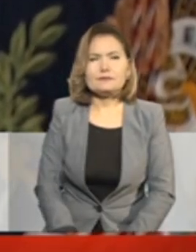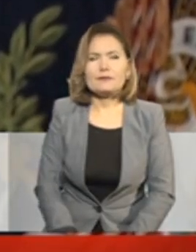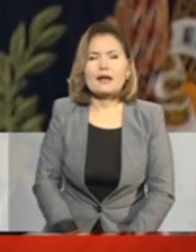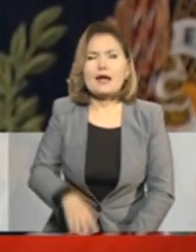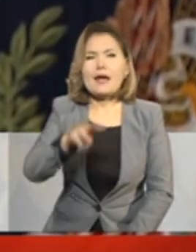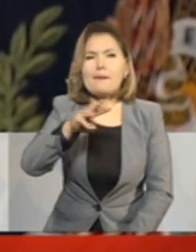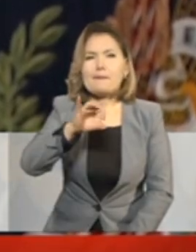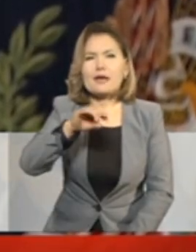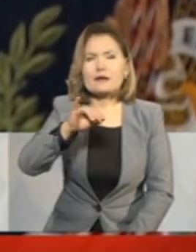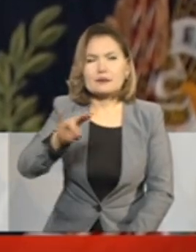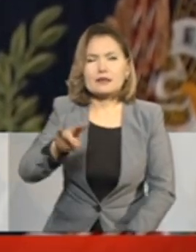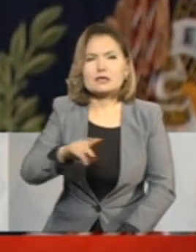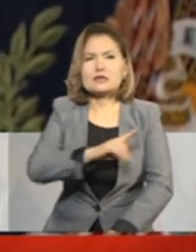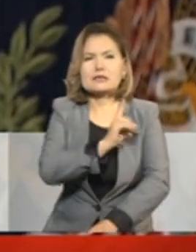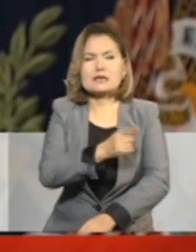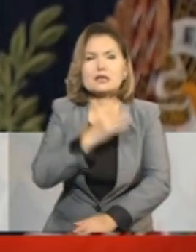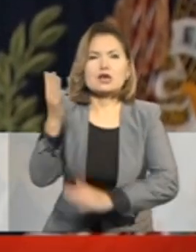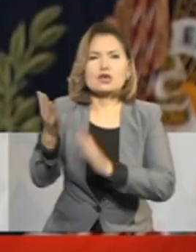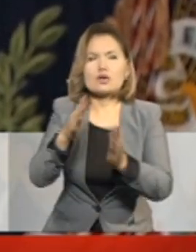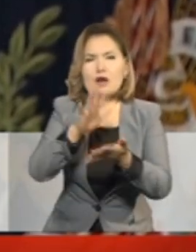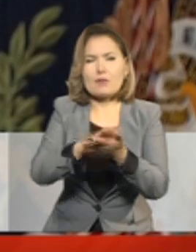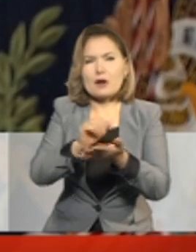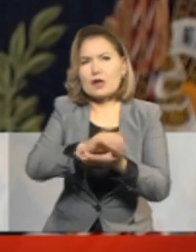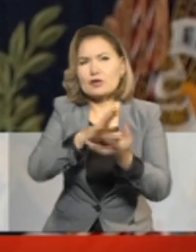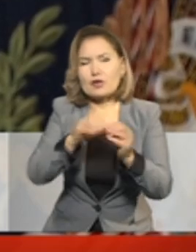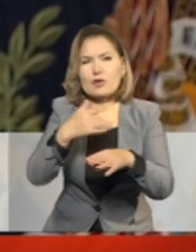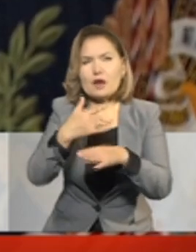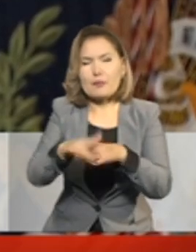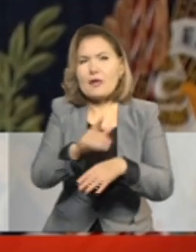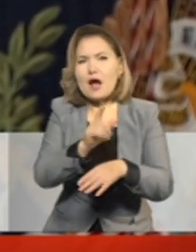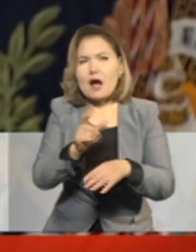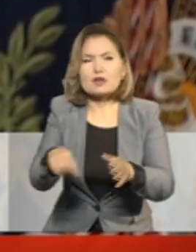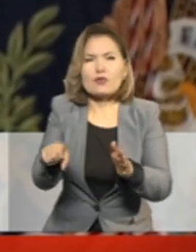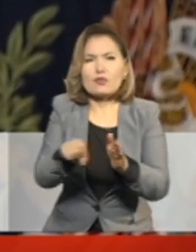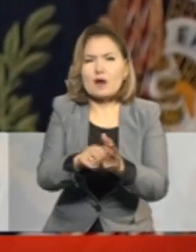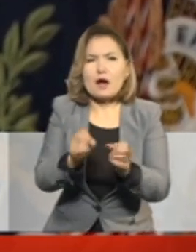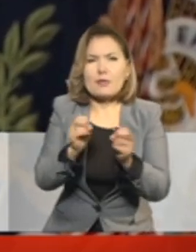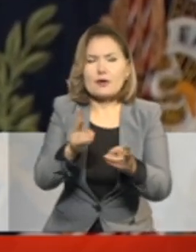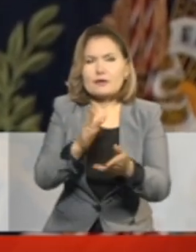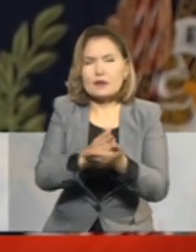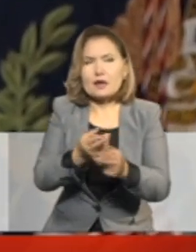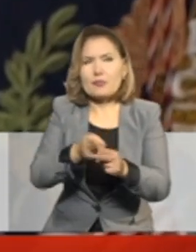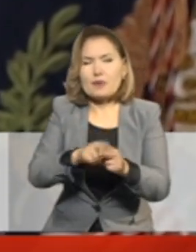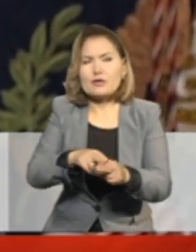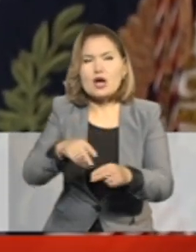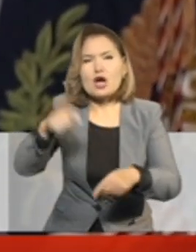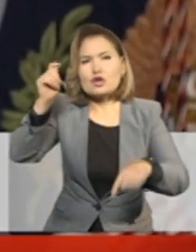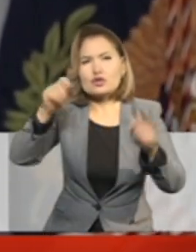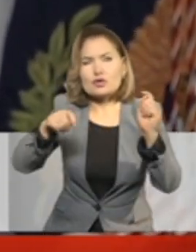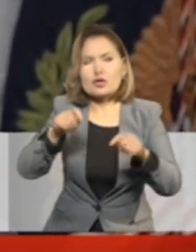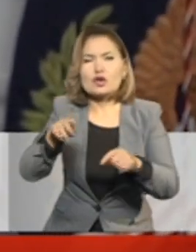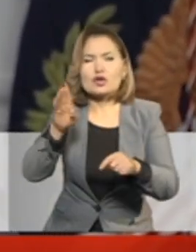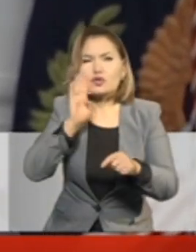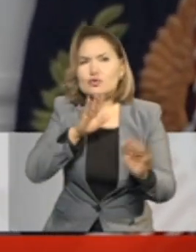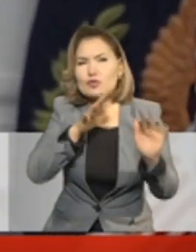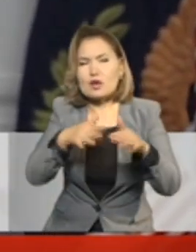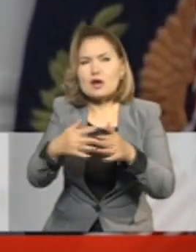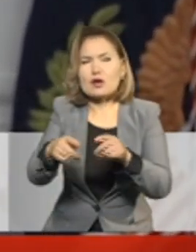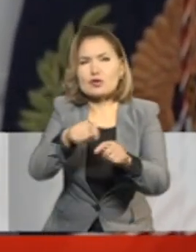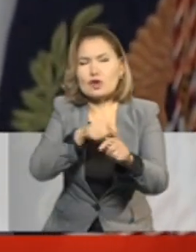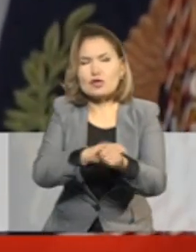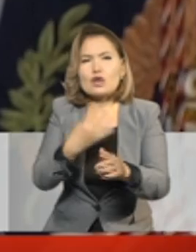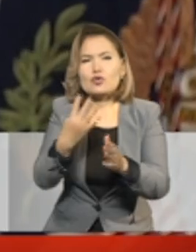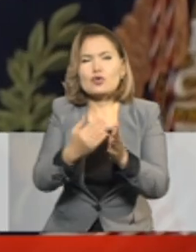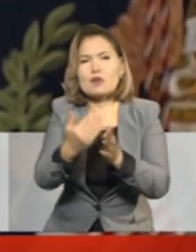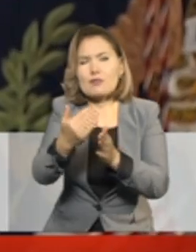Милтон жойқын дауыл болмақ. Тұтас аудандарды тіп-типыл етіп, адам өліміне әкелуі мүмкін. Қарғын су деңгейі 4 метрге дейін көтерілмек. Сондықтан